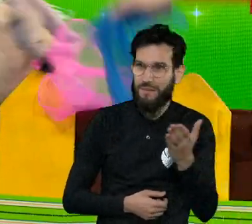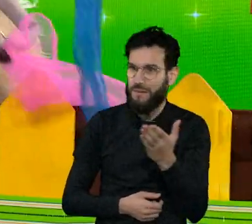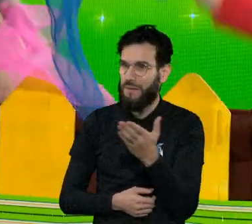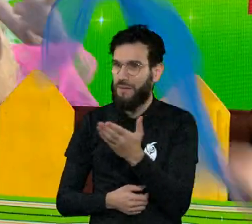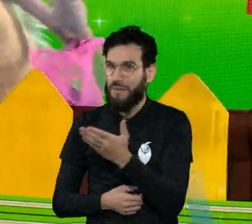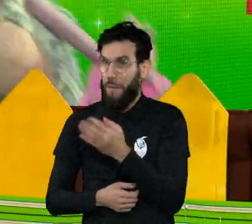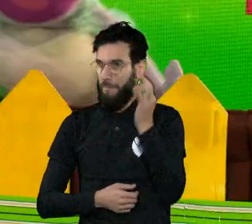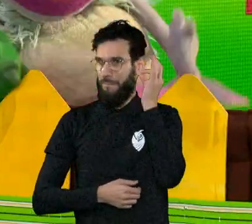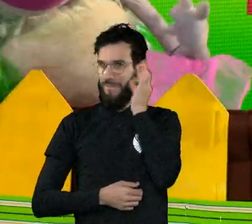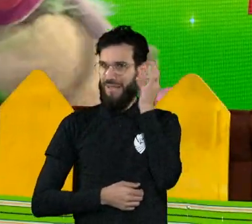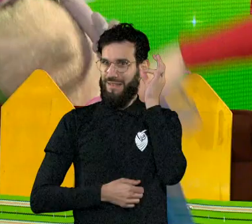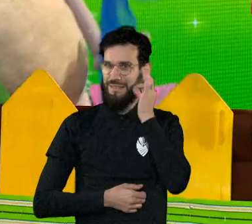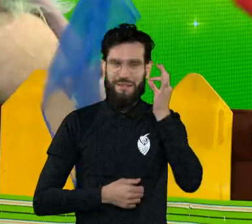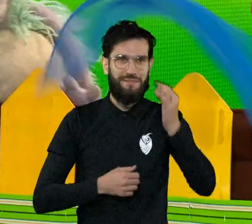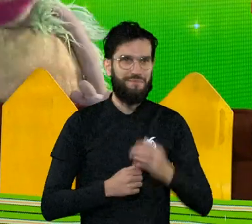Vždy len perfektné.